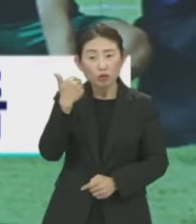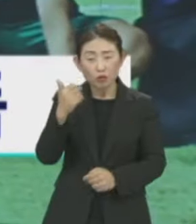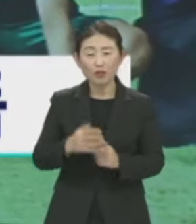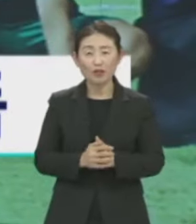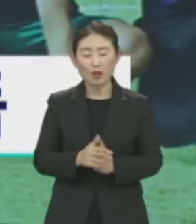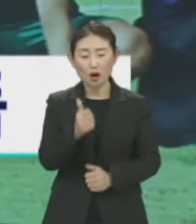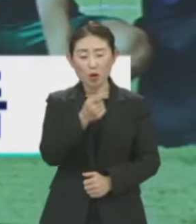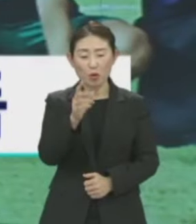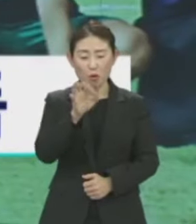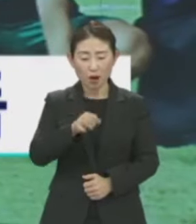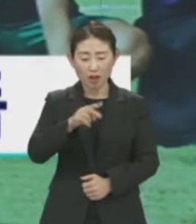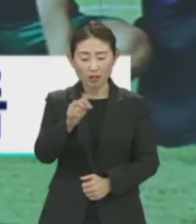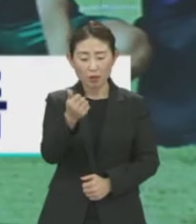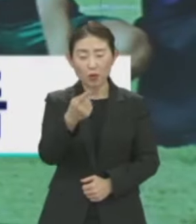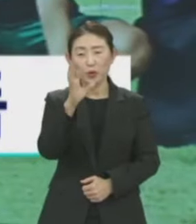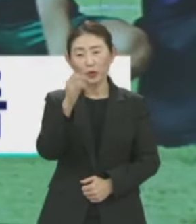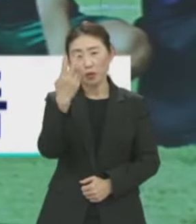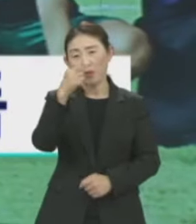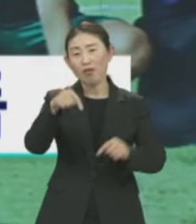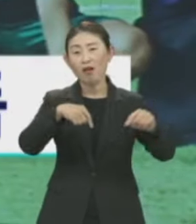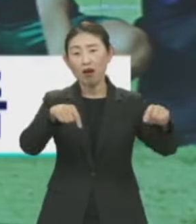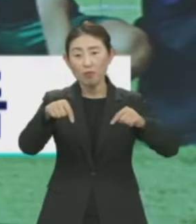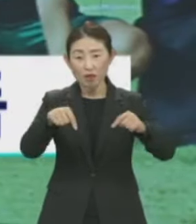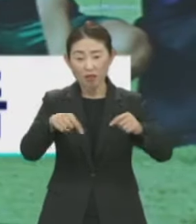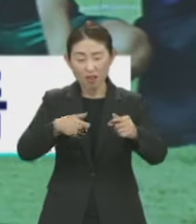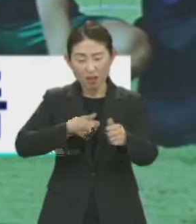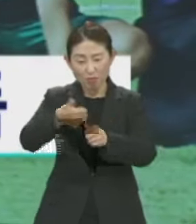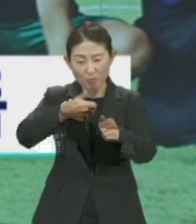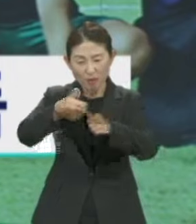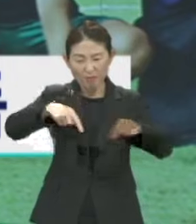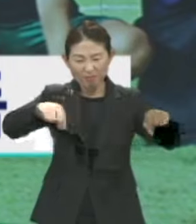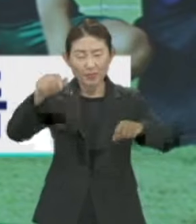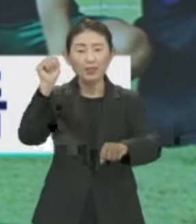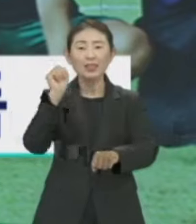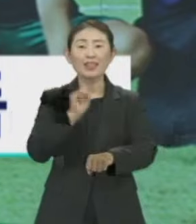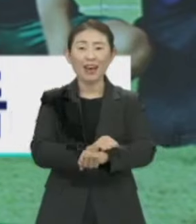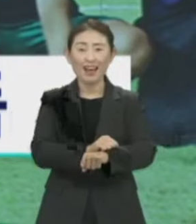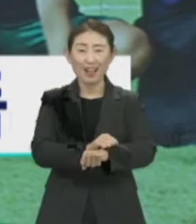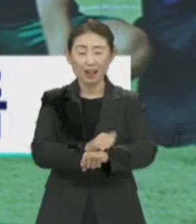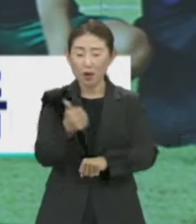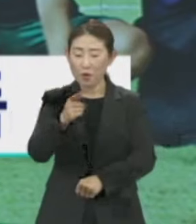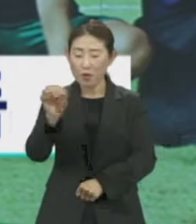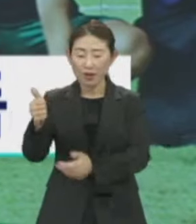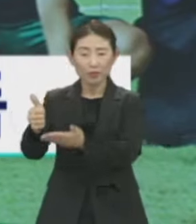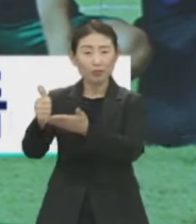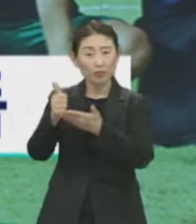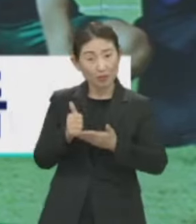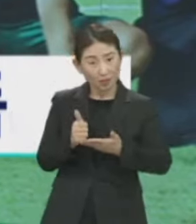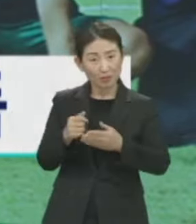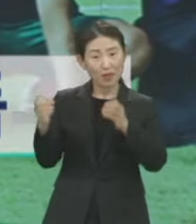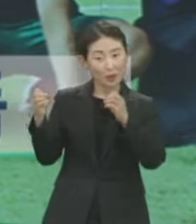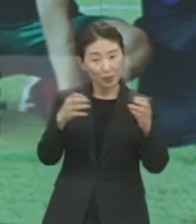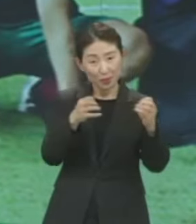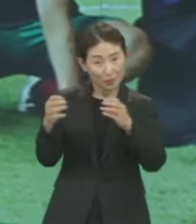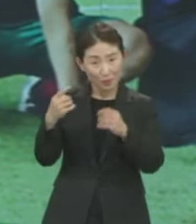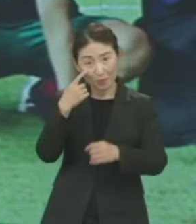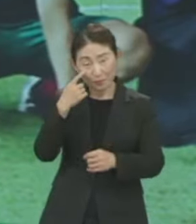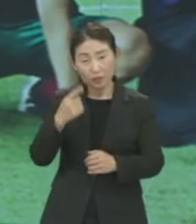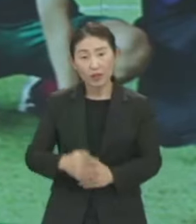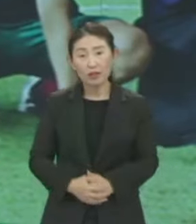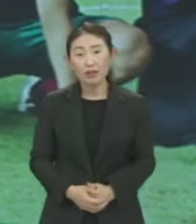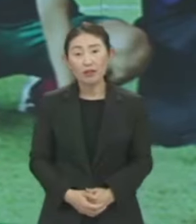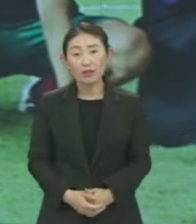살판 같은 시간을 보내며 대반전을 이끌어낸 황 감독을 만나서 좀 더 자세한 얘기를